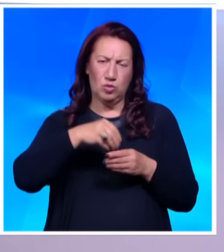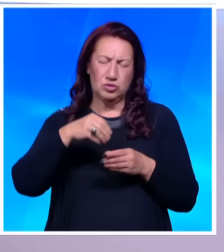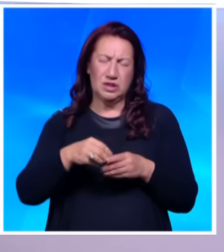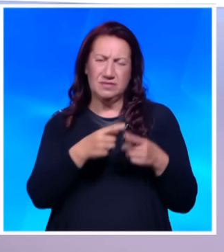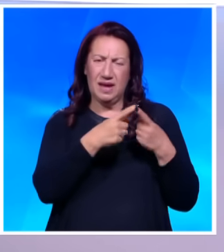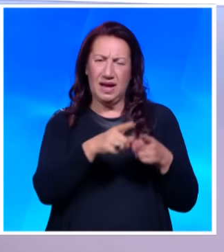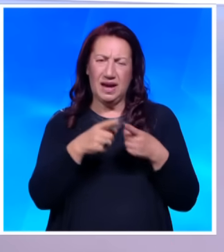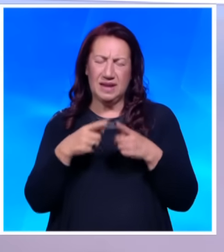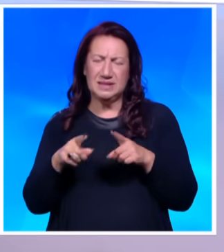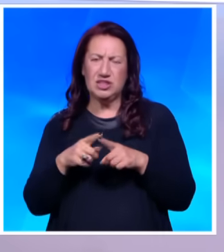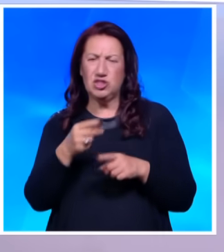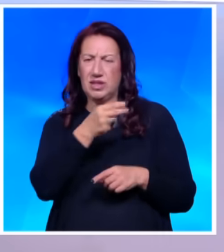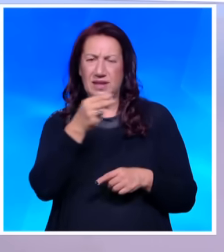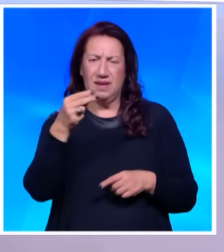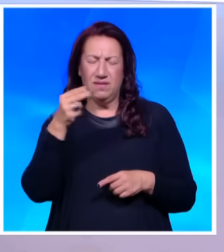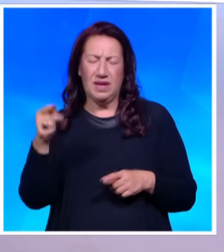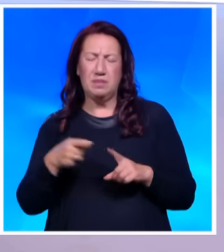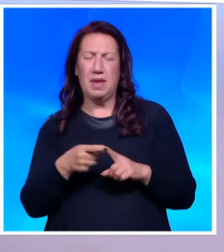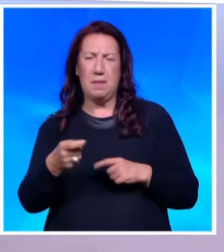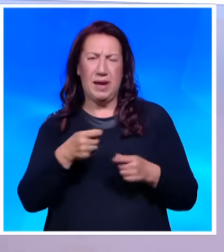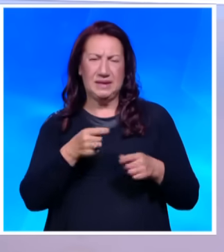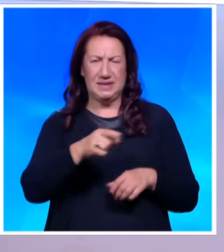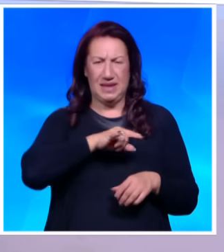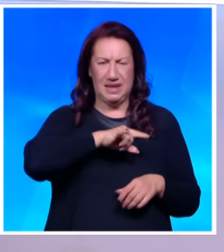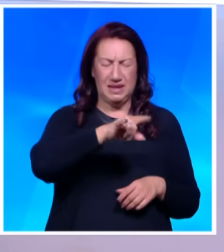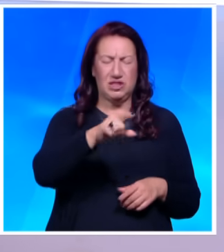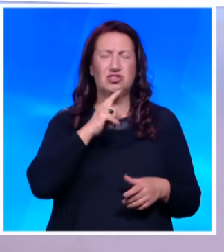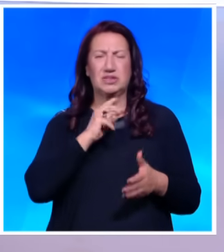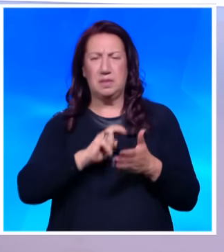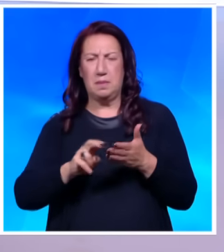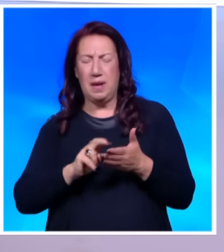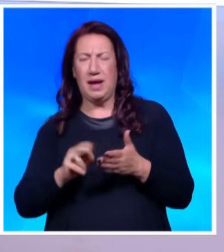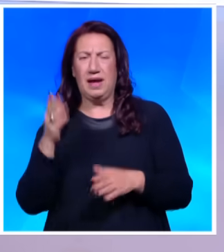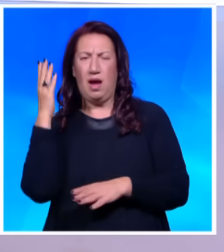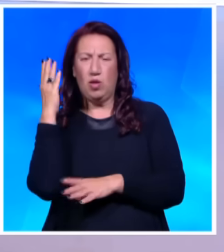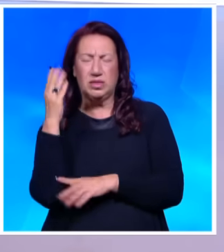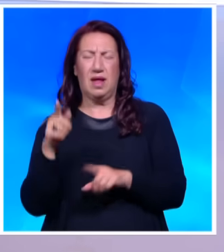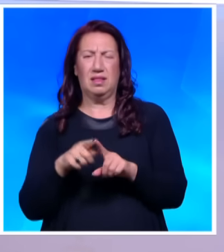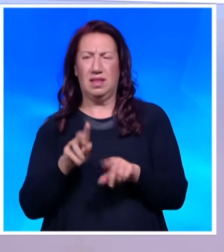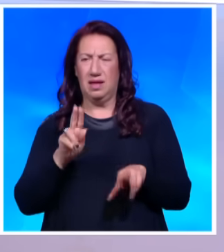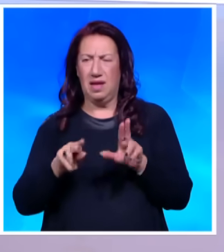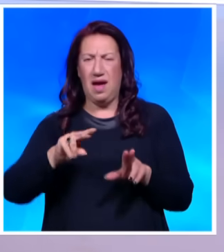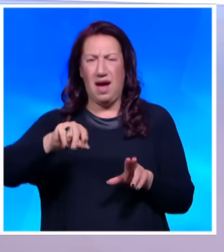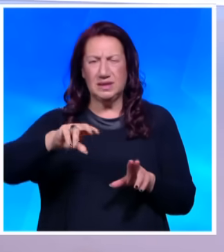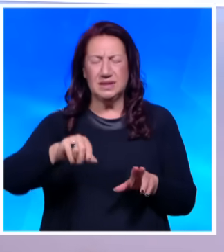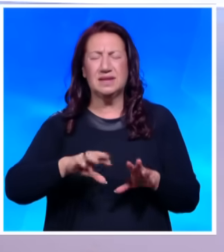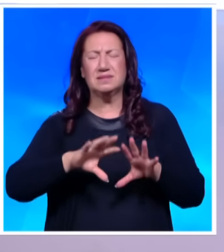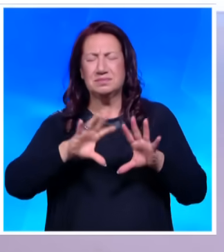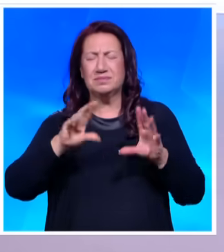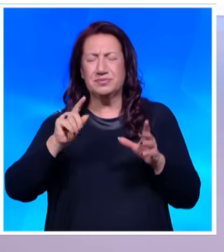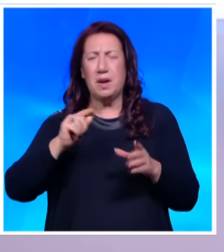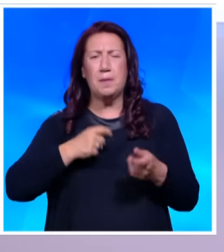фришоповете в началото на 90-те, през банки, хотели, спортни клубове, до хазартни компании. Гергана Венкова припомня. Гери, към теб.